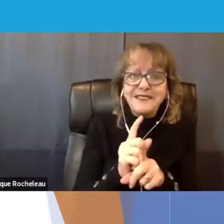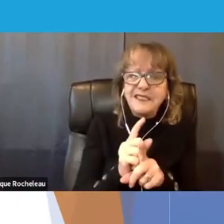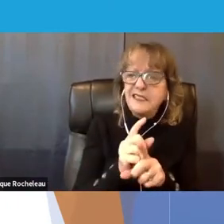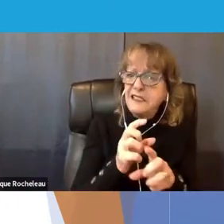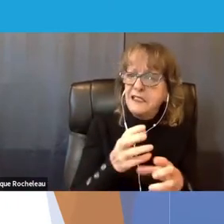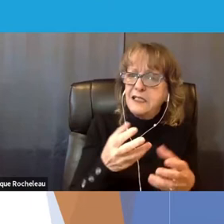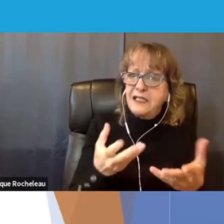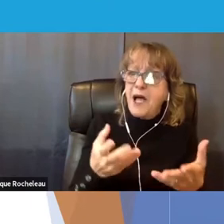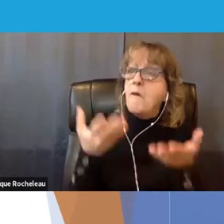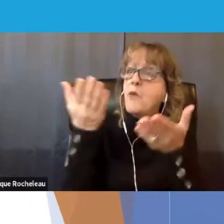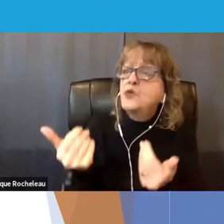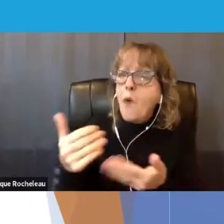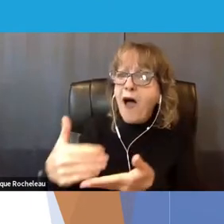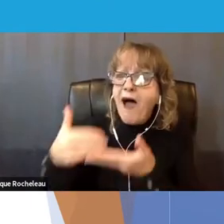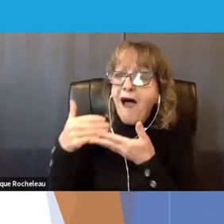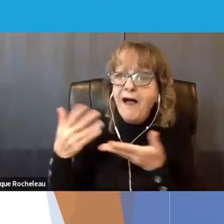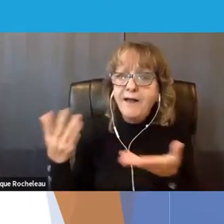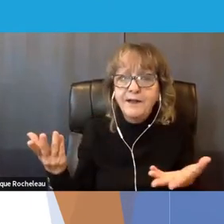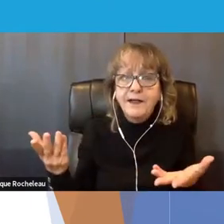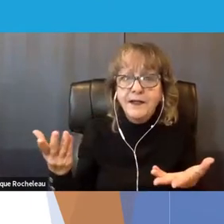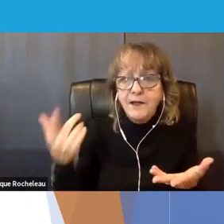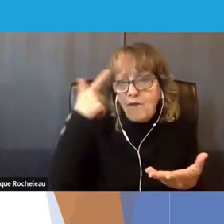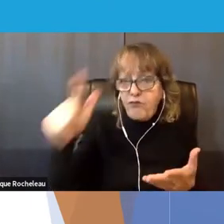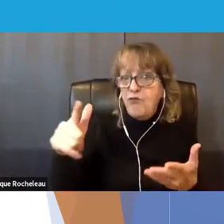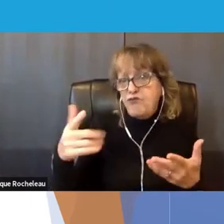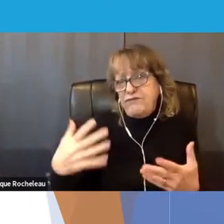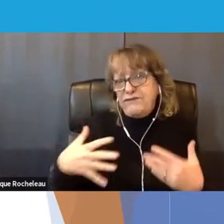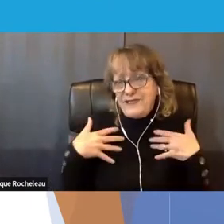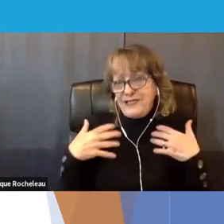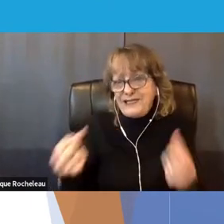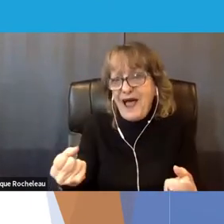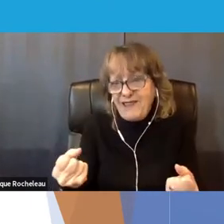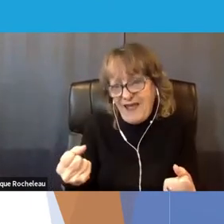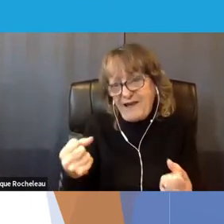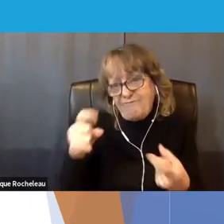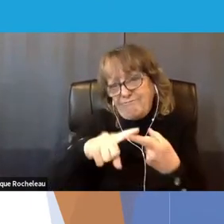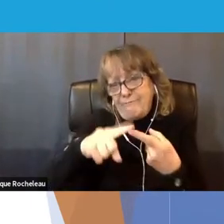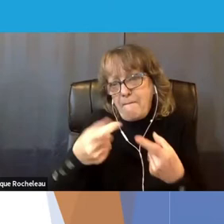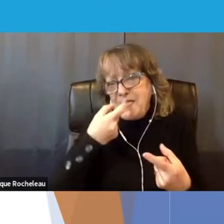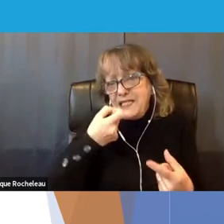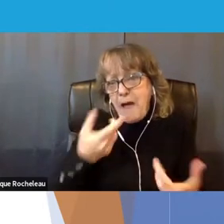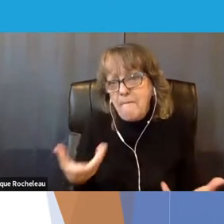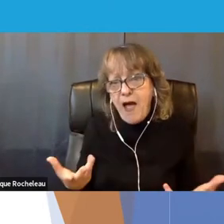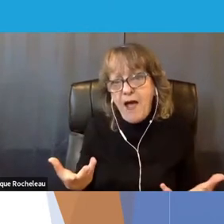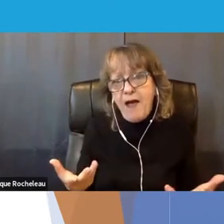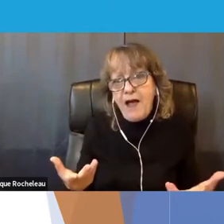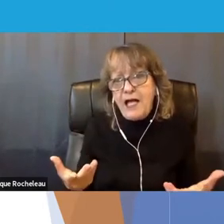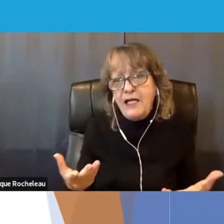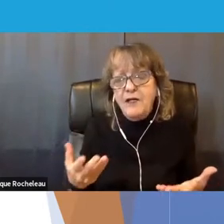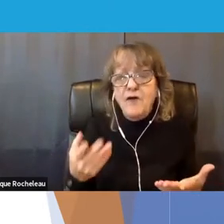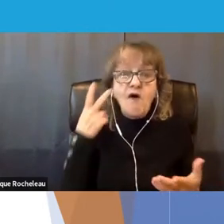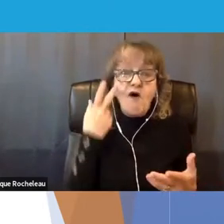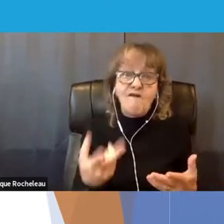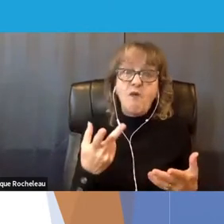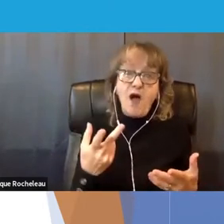auxquels elles ont besoin pour leur santé, dont les médicaments. Donc, on voit ici que